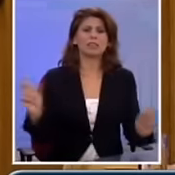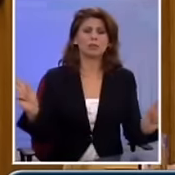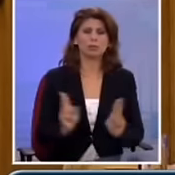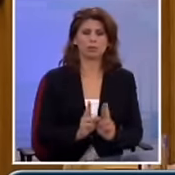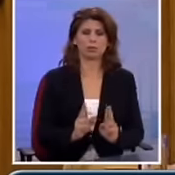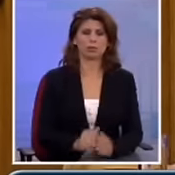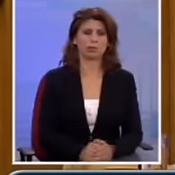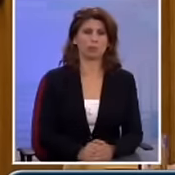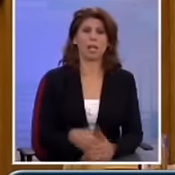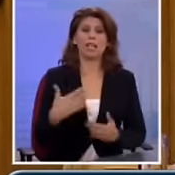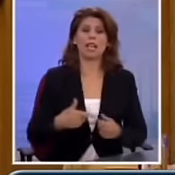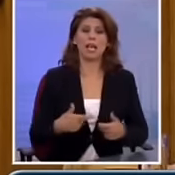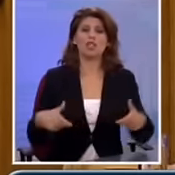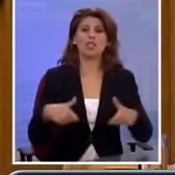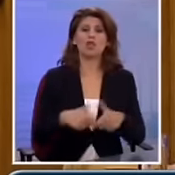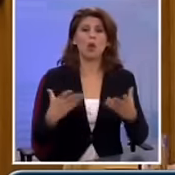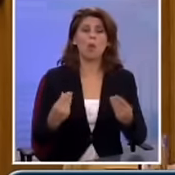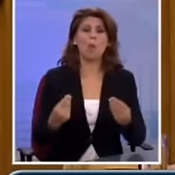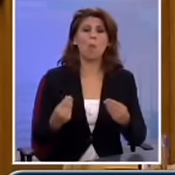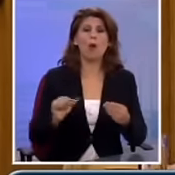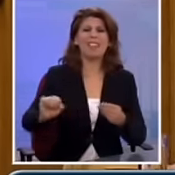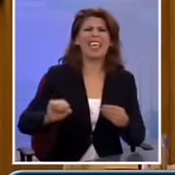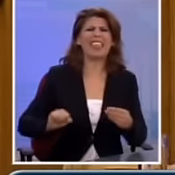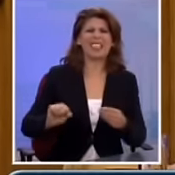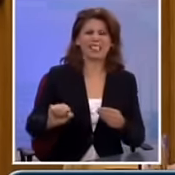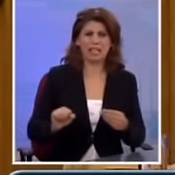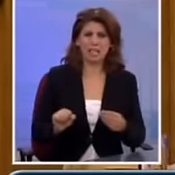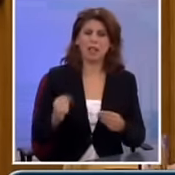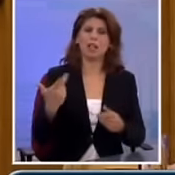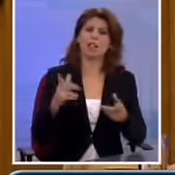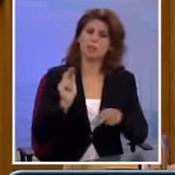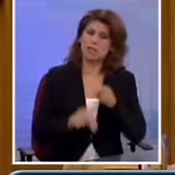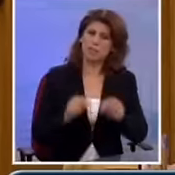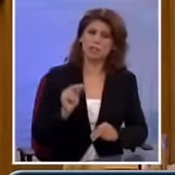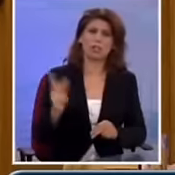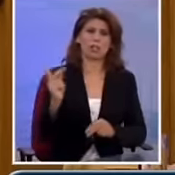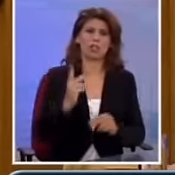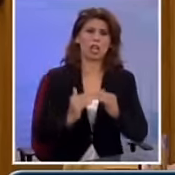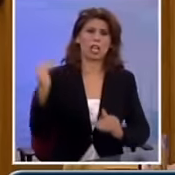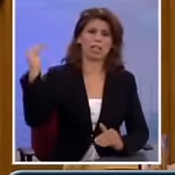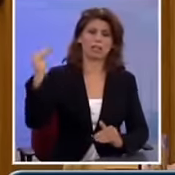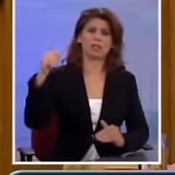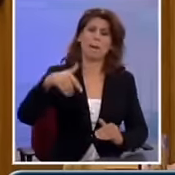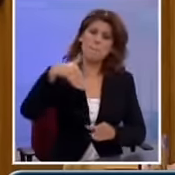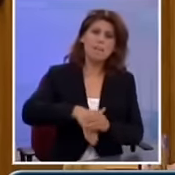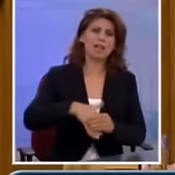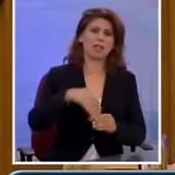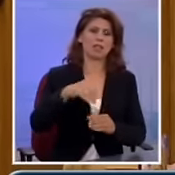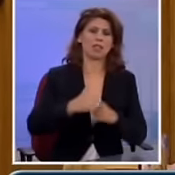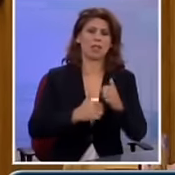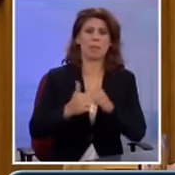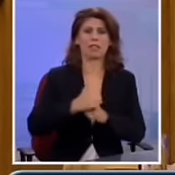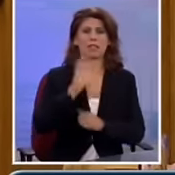θεσμοποίησης ζωνών πολλών ταχυτήτων και θεσμοποιημένων οικονομικών και κοινωνικών ανισοτήτων μέσα στην ίδια τη δομή